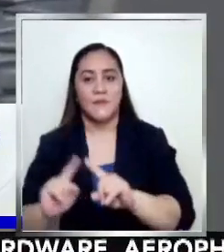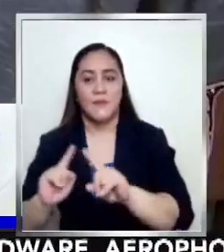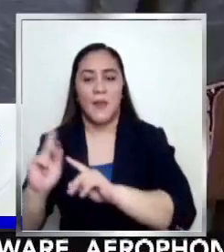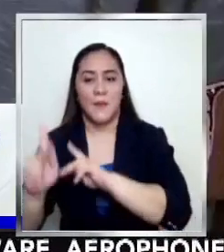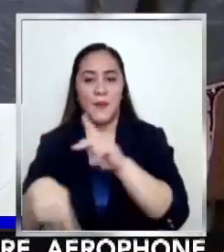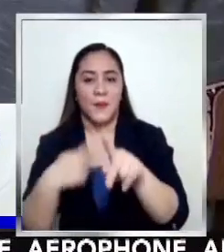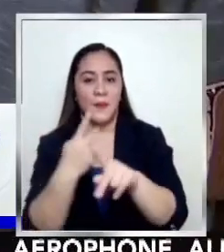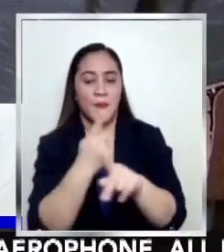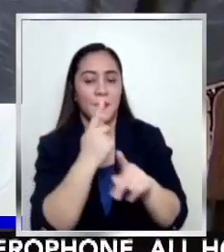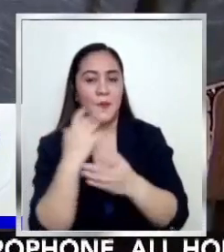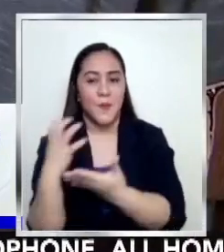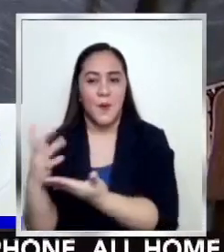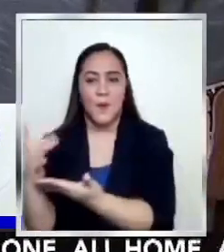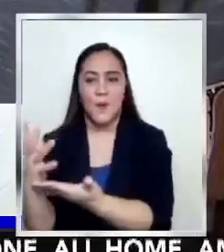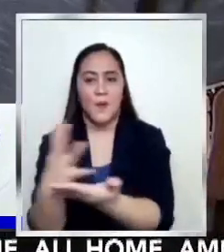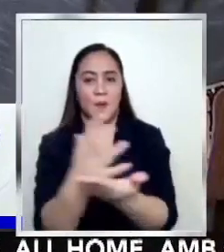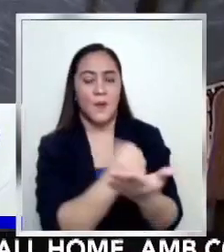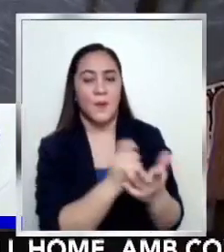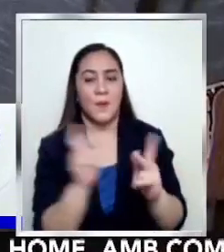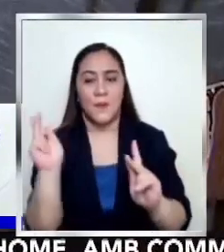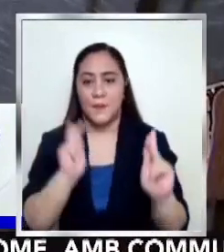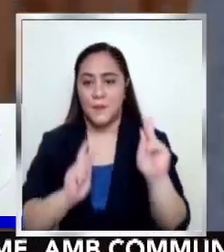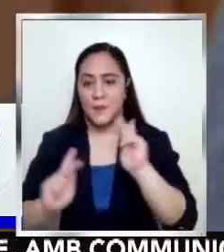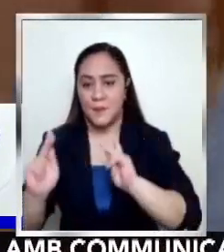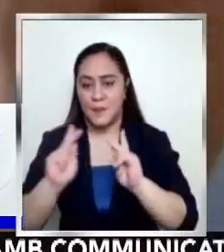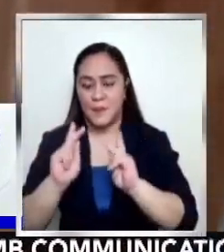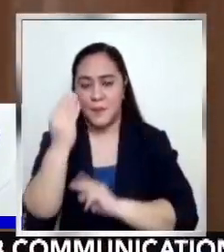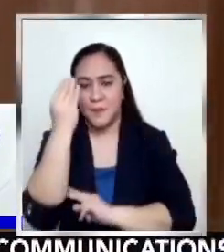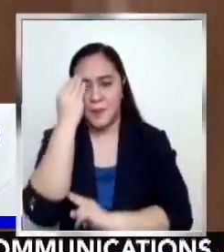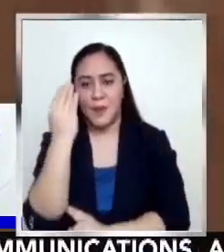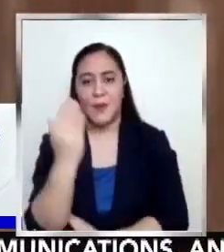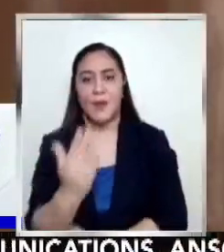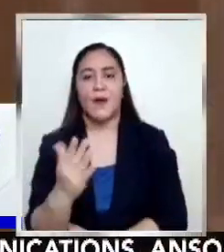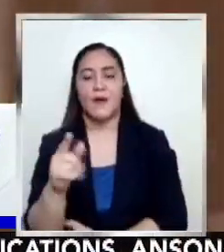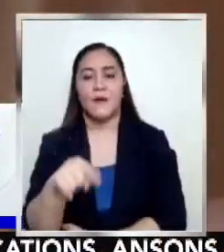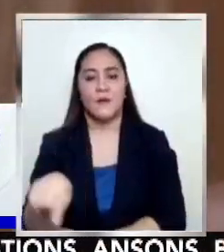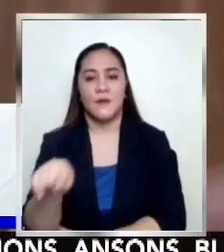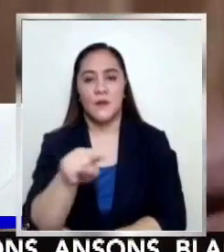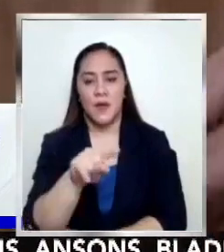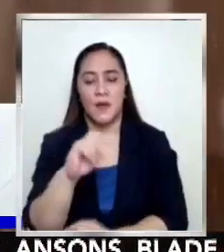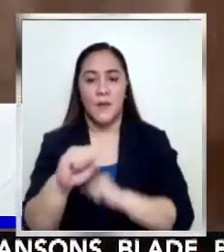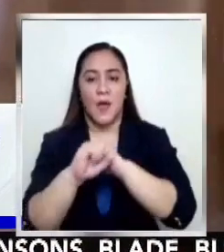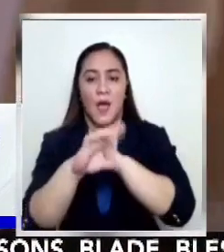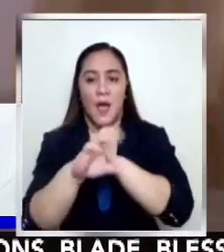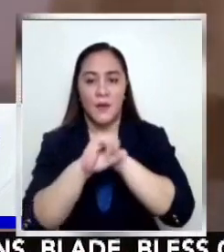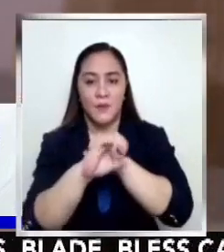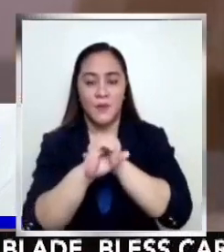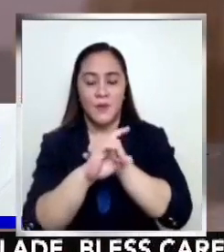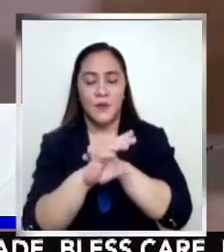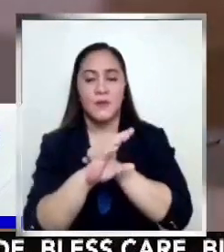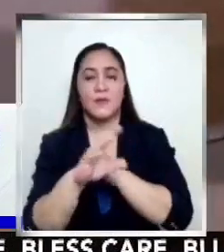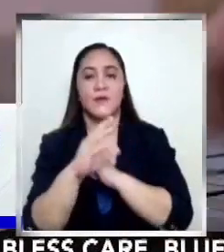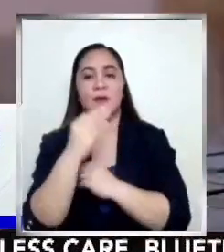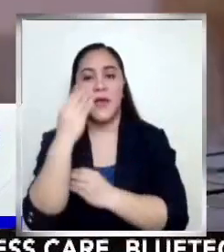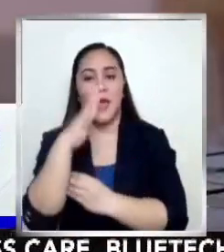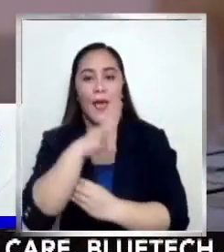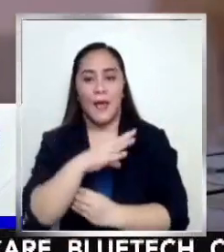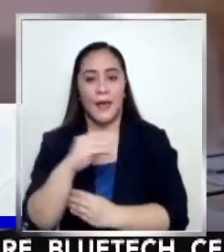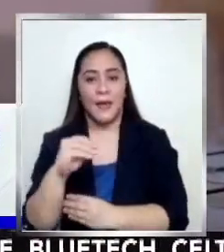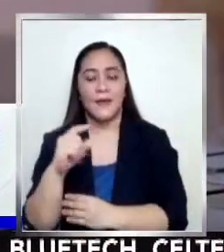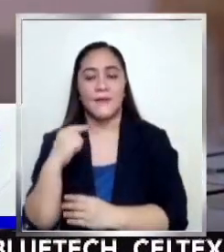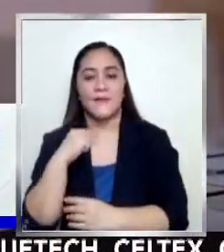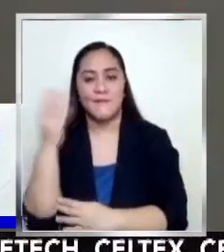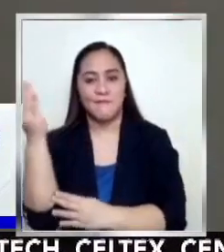publiko. Nagsasagawa rin ang GMA ng advocacy campaign at media literacy programs tulad ng Dapat Totoo Lecture Series. Paalala